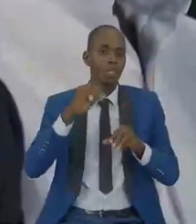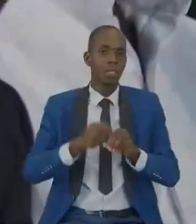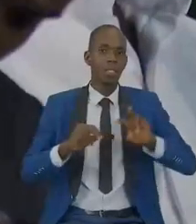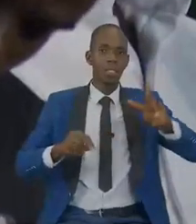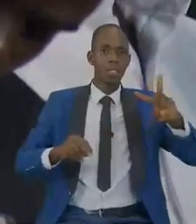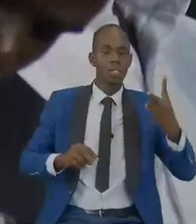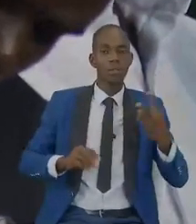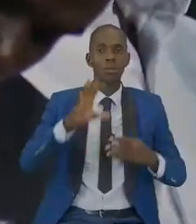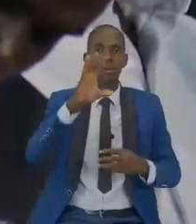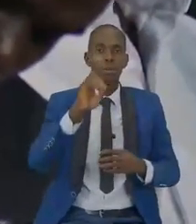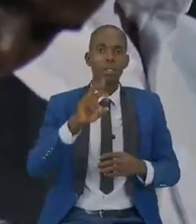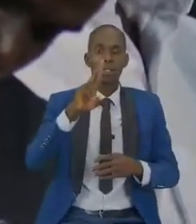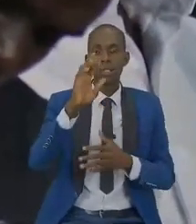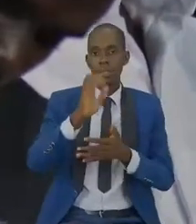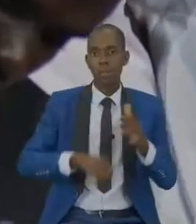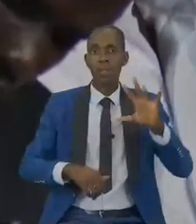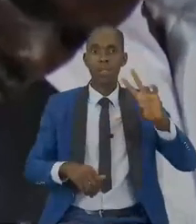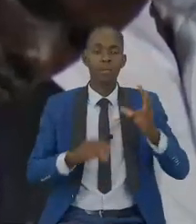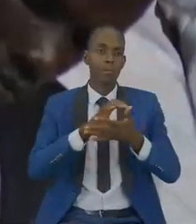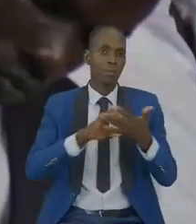au Seigneur. Voyons